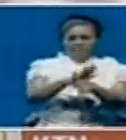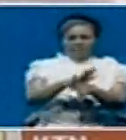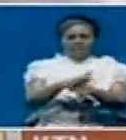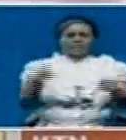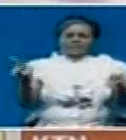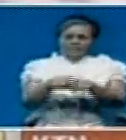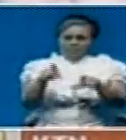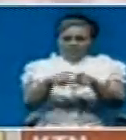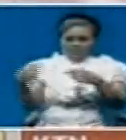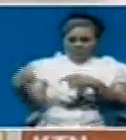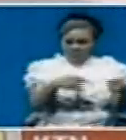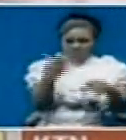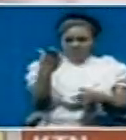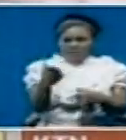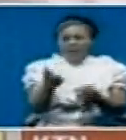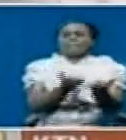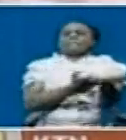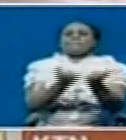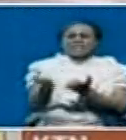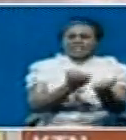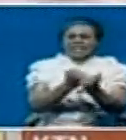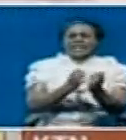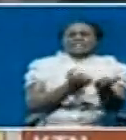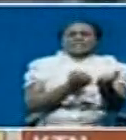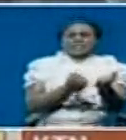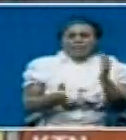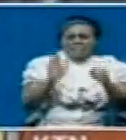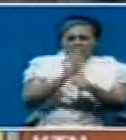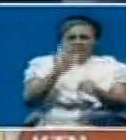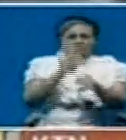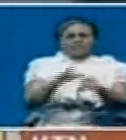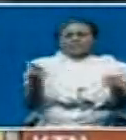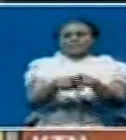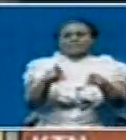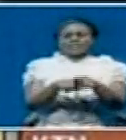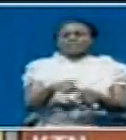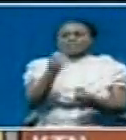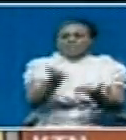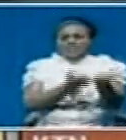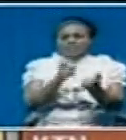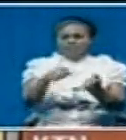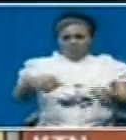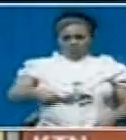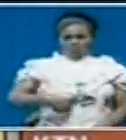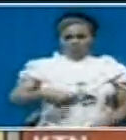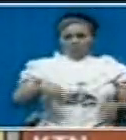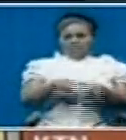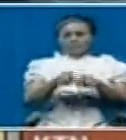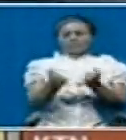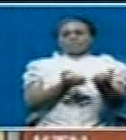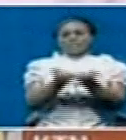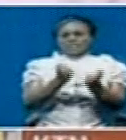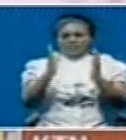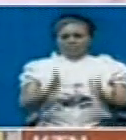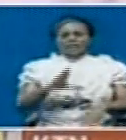Kando na vuta ni kuvuti ugani, biashara nayo ikanoga. Vinywaji na shibe bin shibe, waandalizi wa kijali maslahi ya tumbo na wanabiashara wakizoa